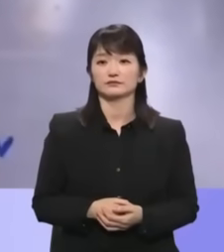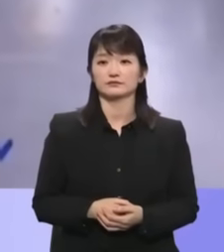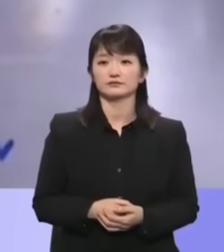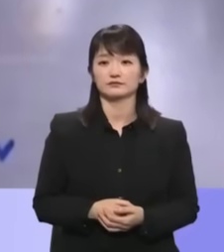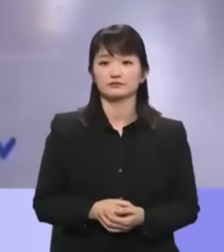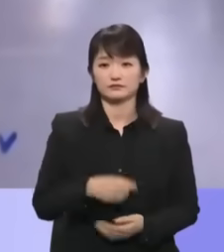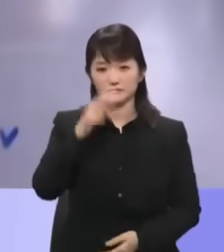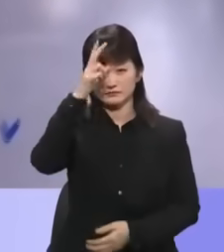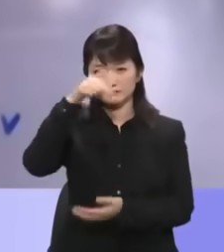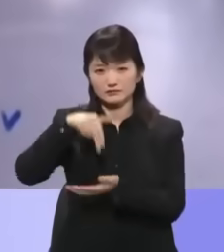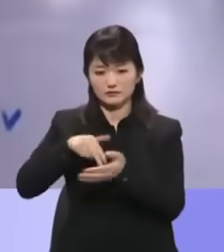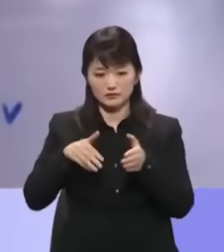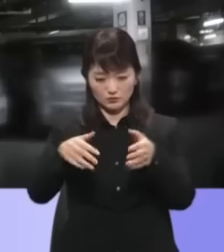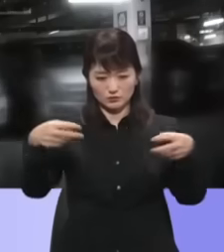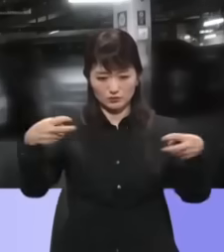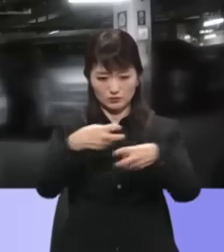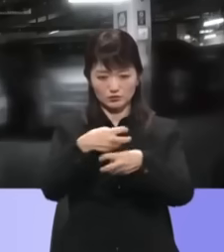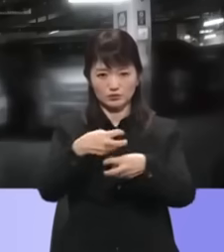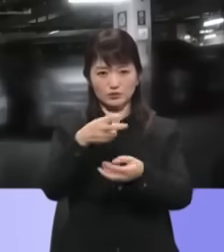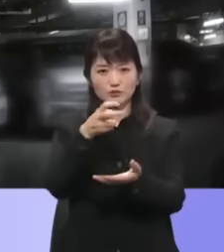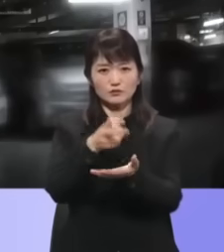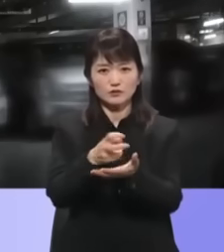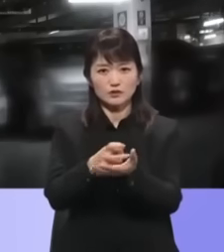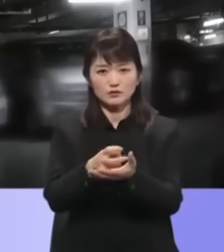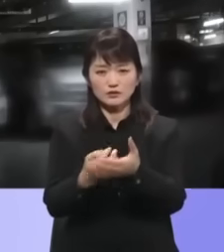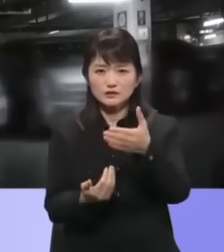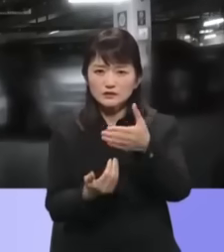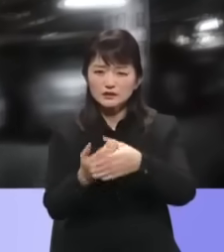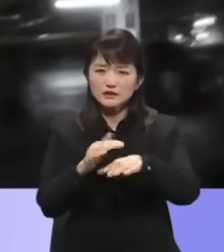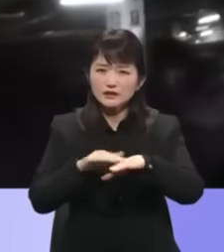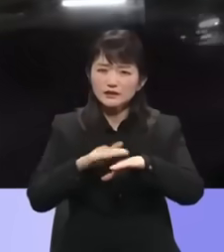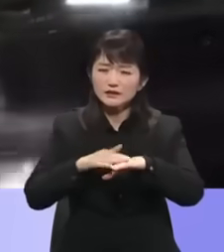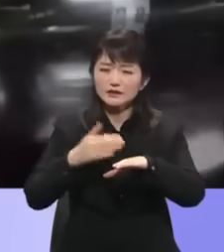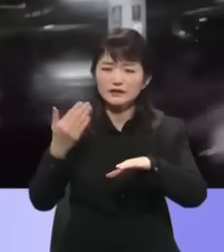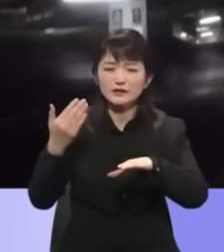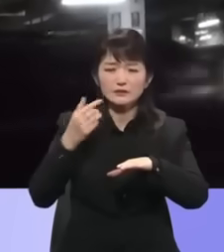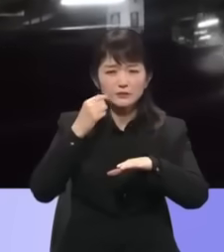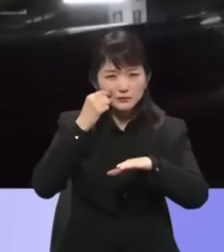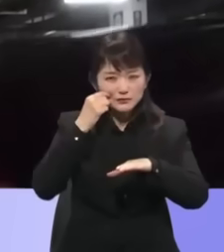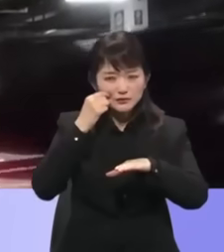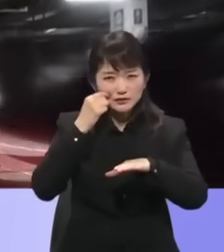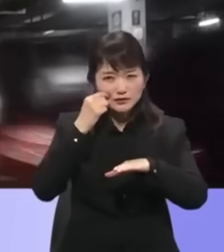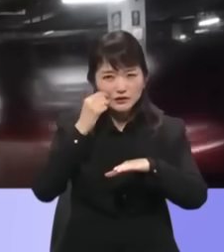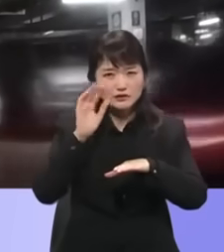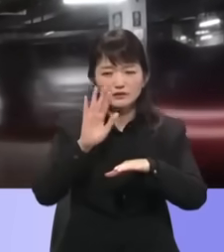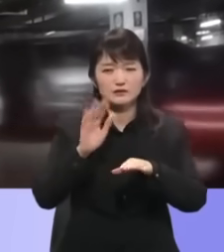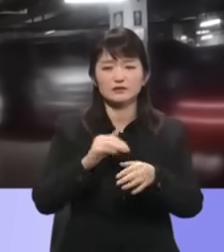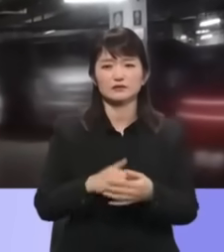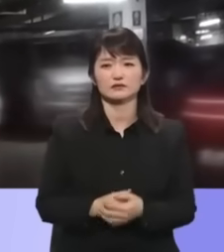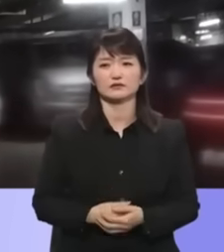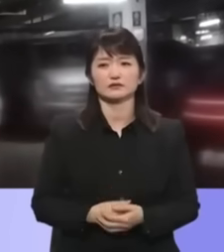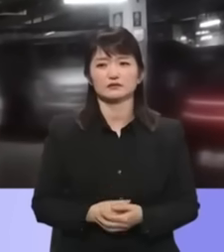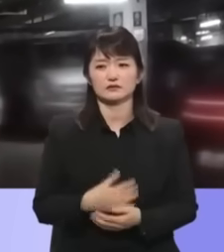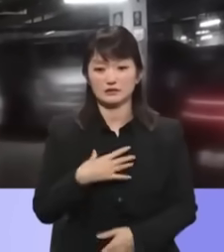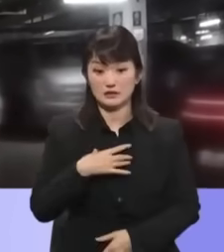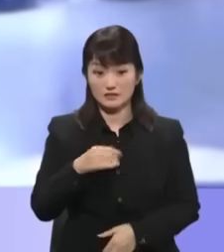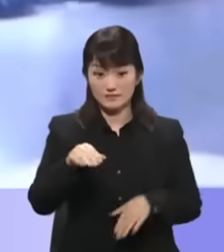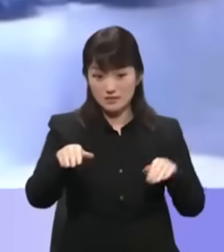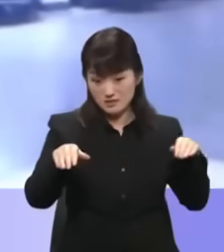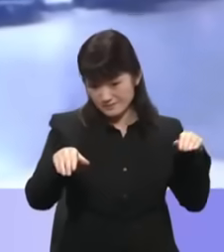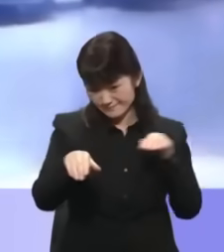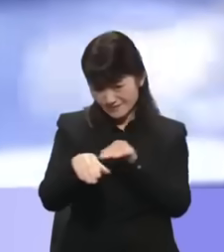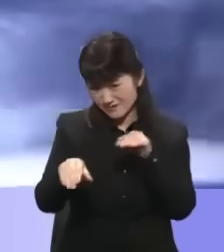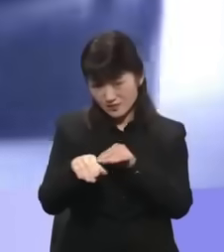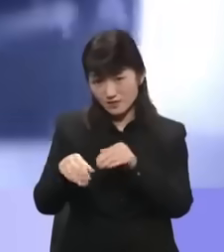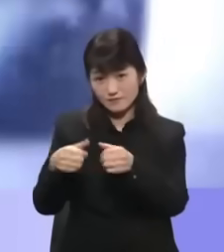도로교통법상의 뭐 사고 미조치 이런 수준이 아니라 정말 고의를 가지고 어떤 그 자동차라는 물건을